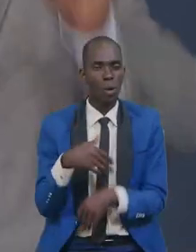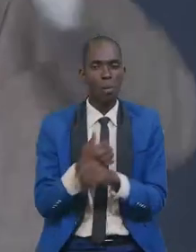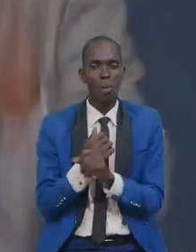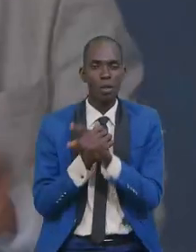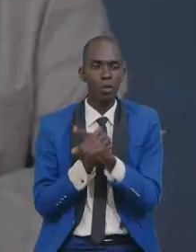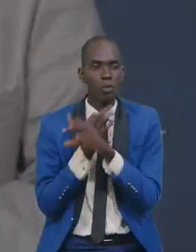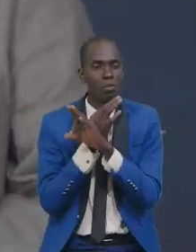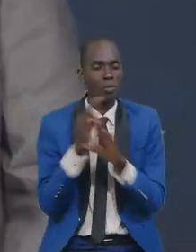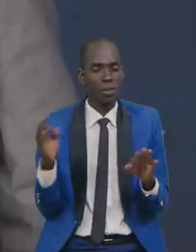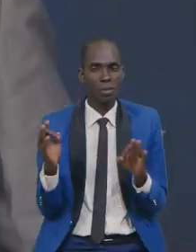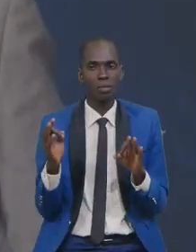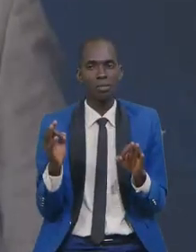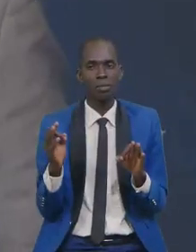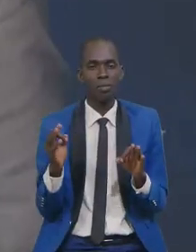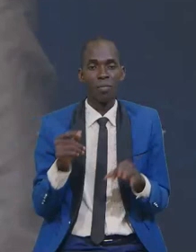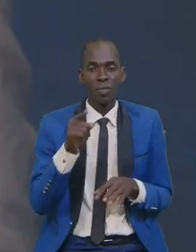affranchit,